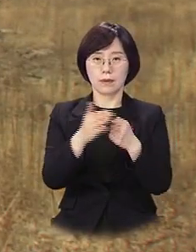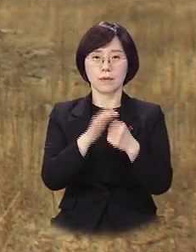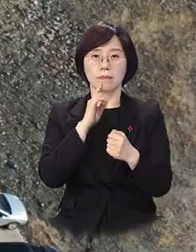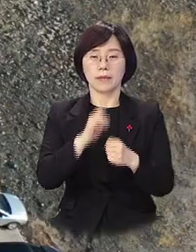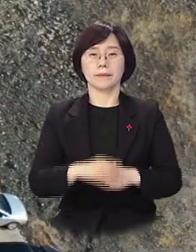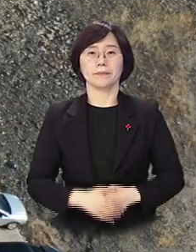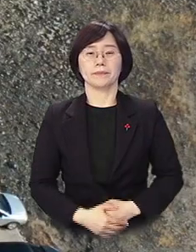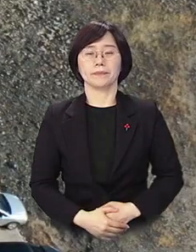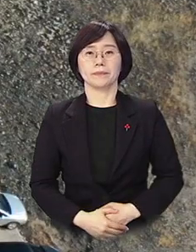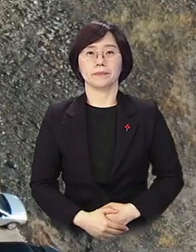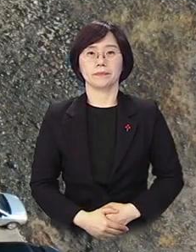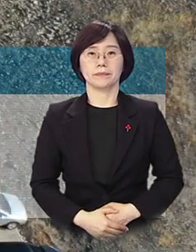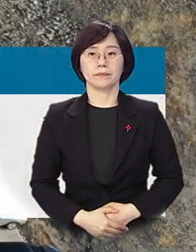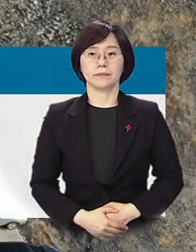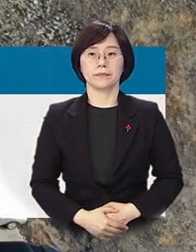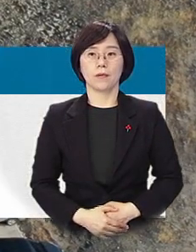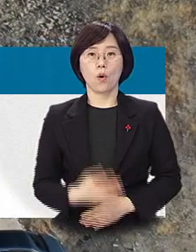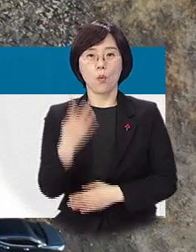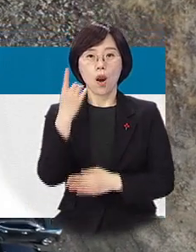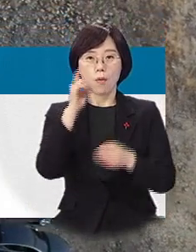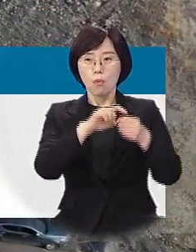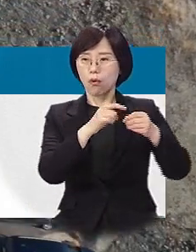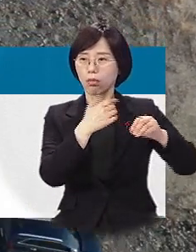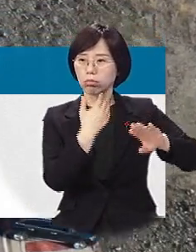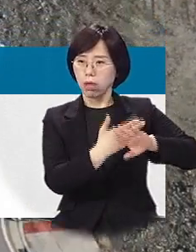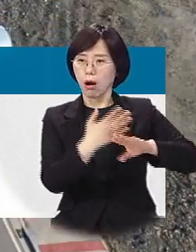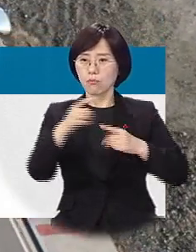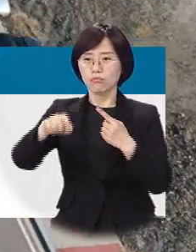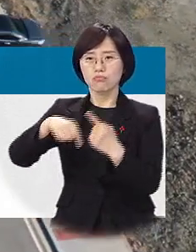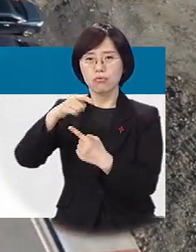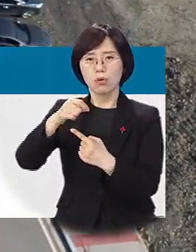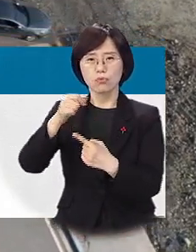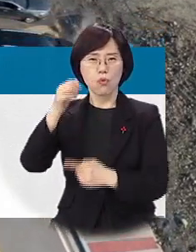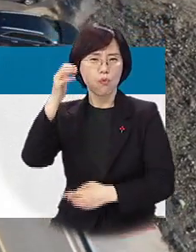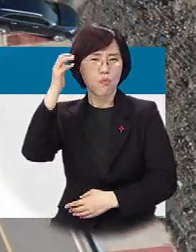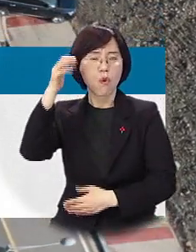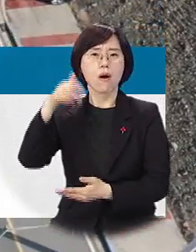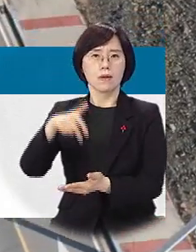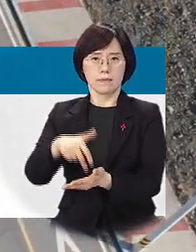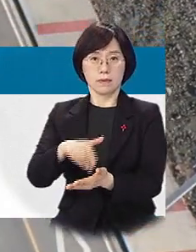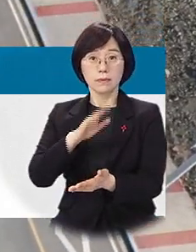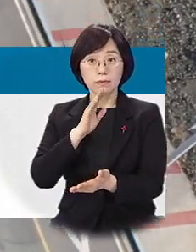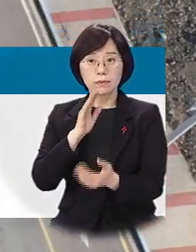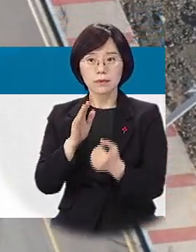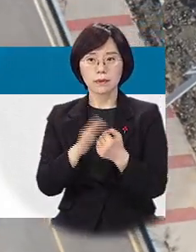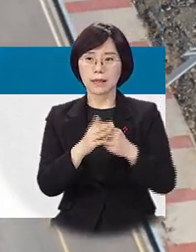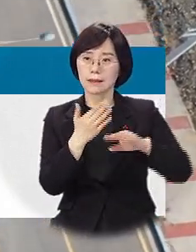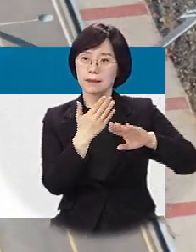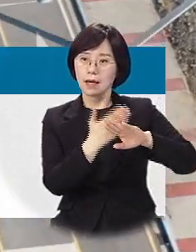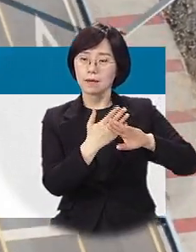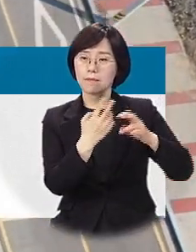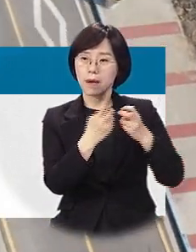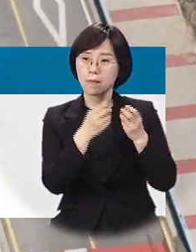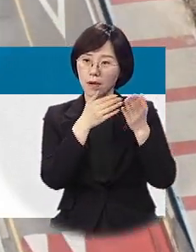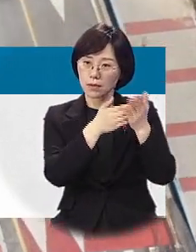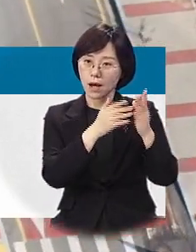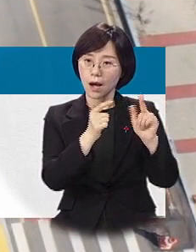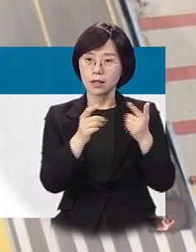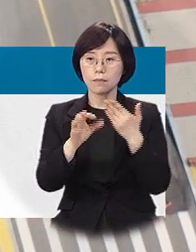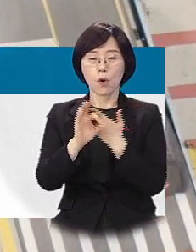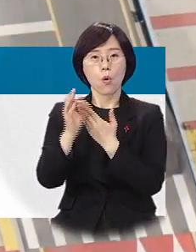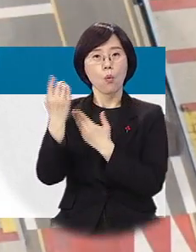이유입니다. 시장 목적과 좀 동떨어져서 운영하기에는 좀 어려움이 있지 않습니까? 다른 뭐 대안을 뭐